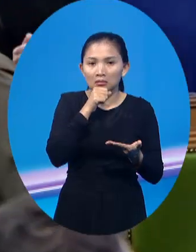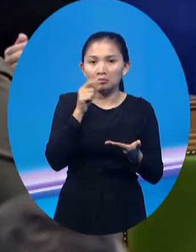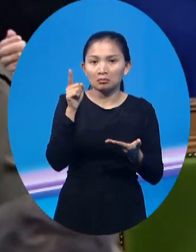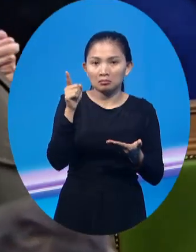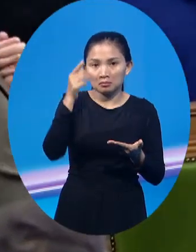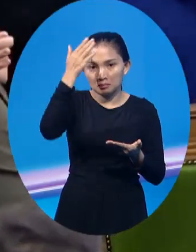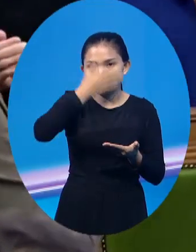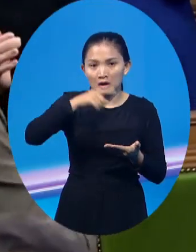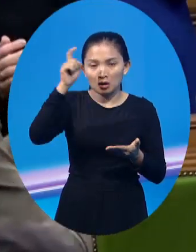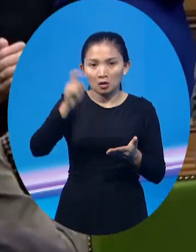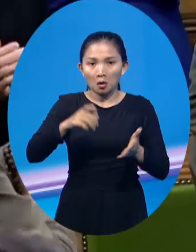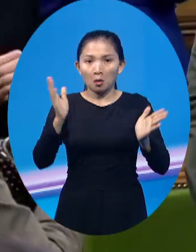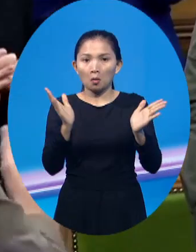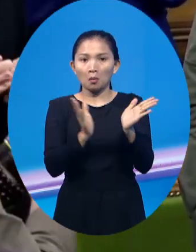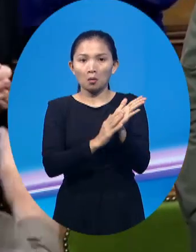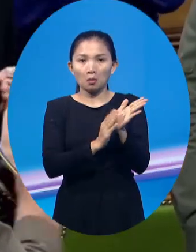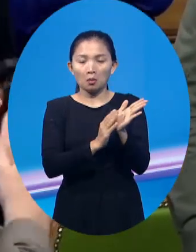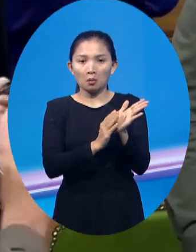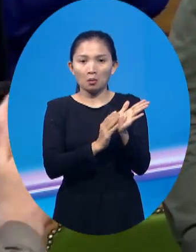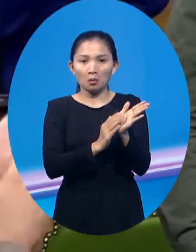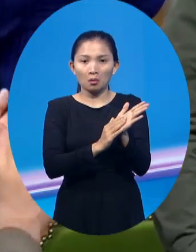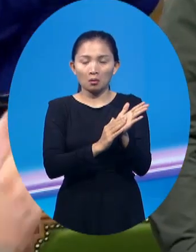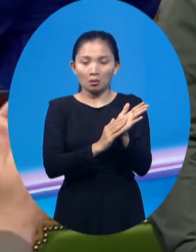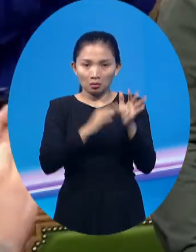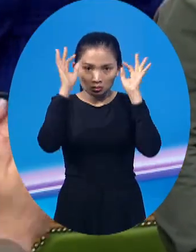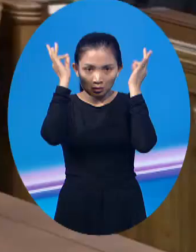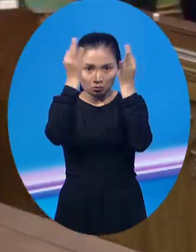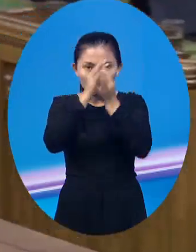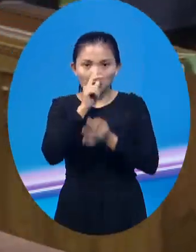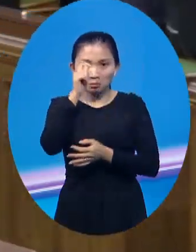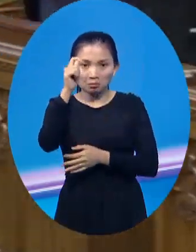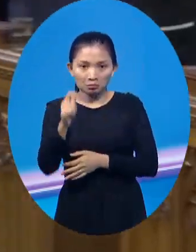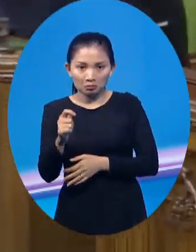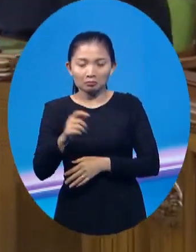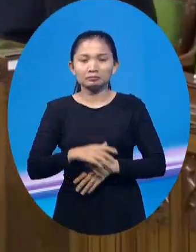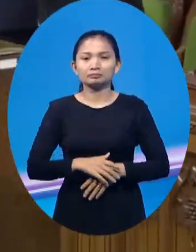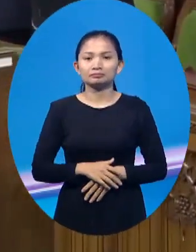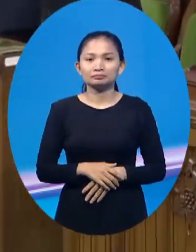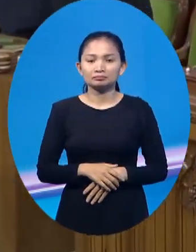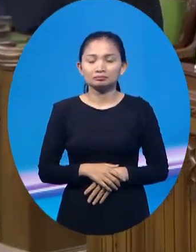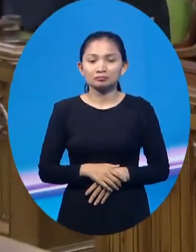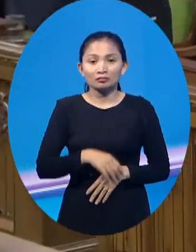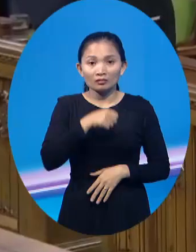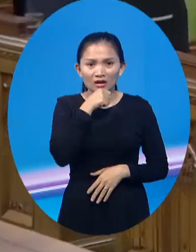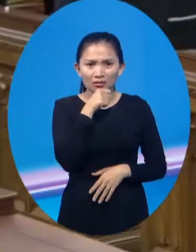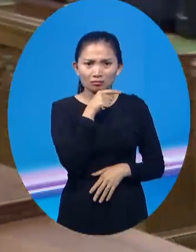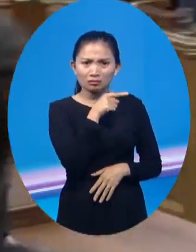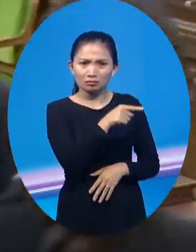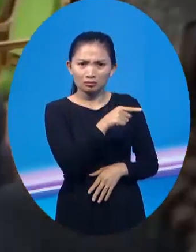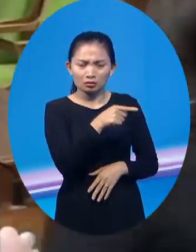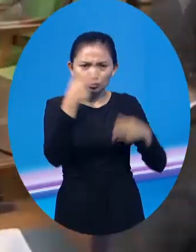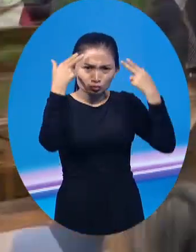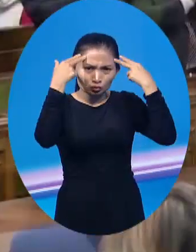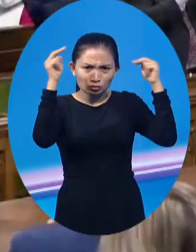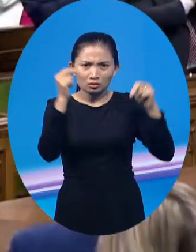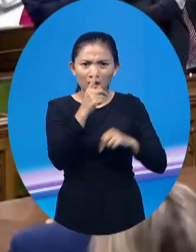Ukraina vua lên michelandski Tại hạ viện Canada Vào tuần trước vị trí chủ tịch hạ viện của ông Rota nhanh chóng trở nên lung lay